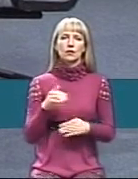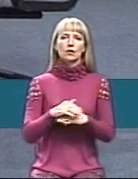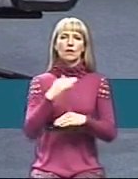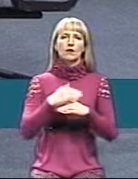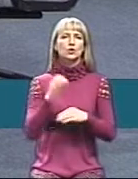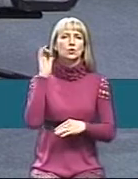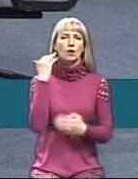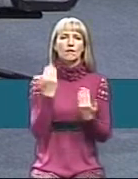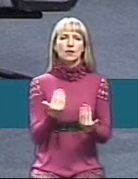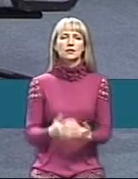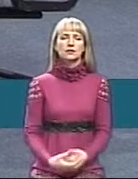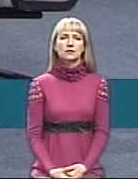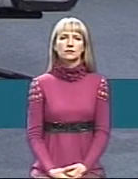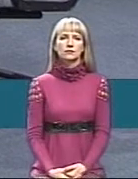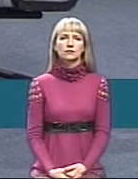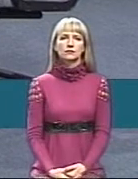ми слухаємо вас.